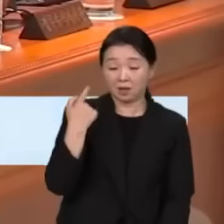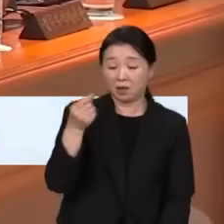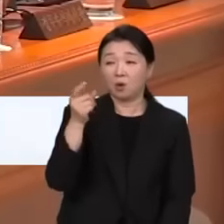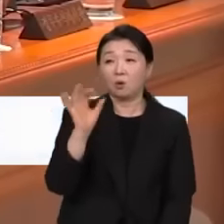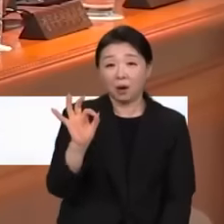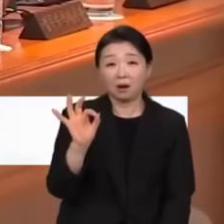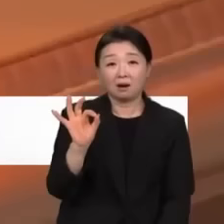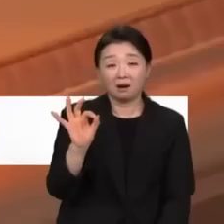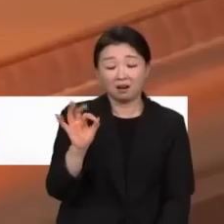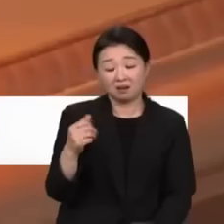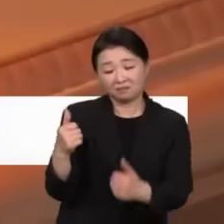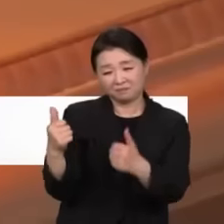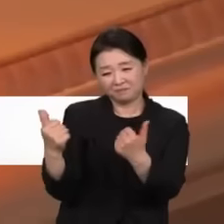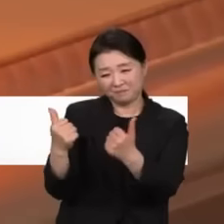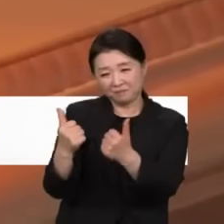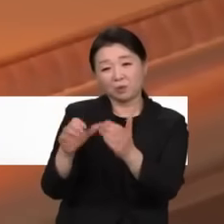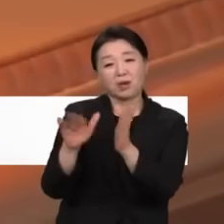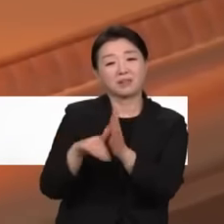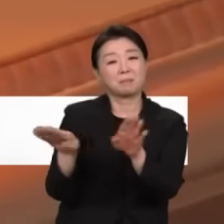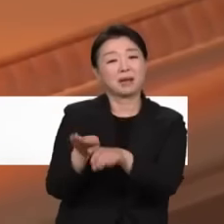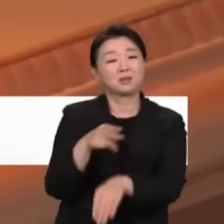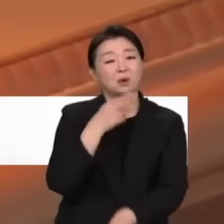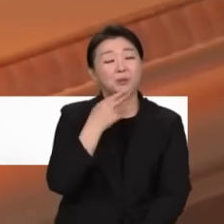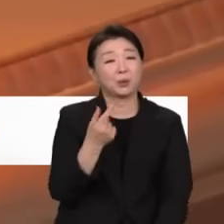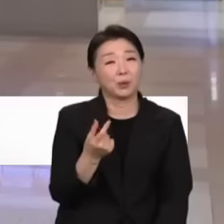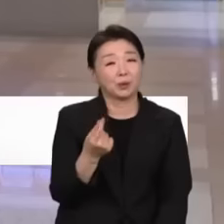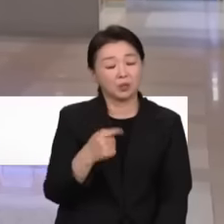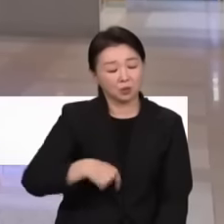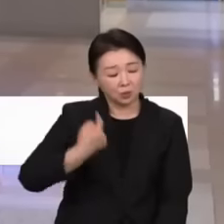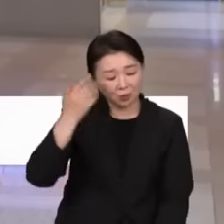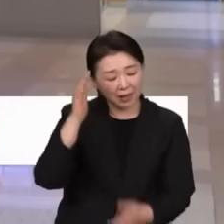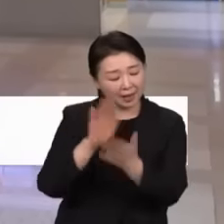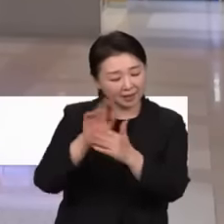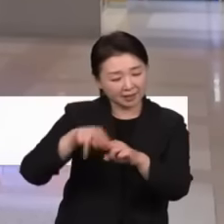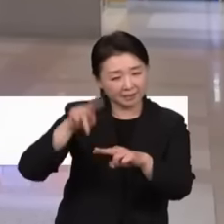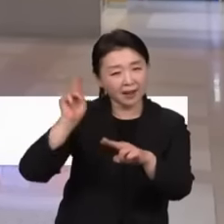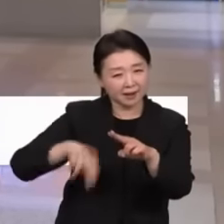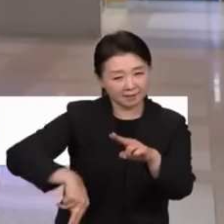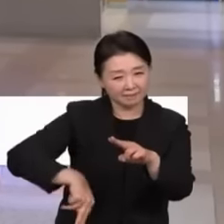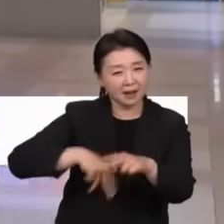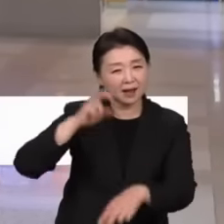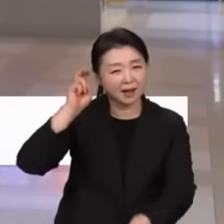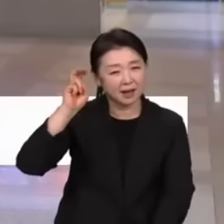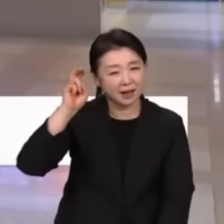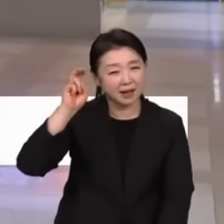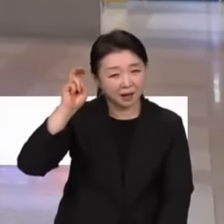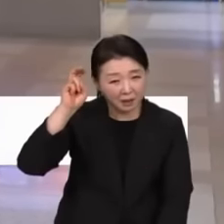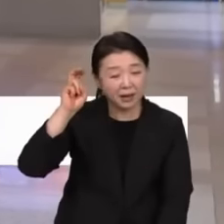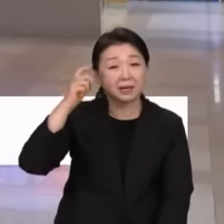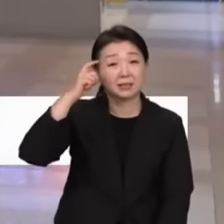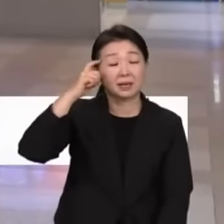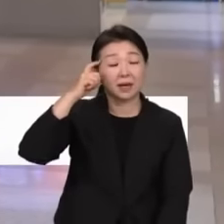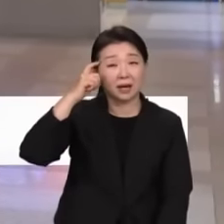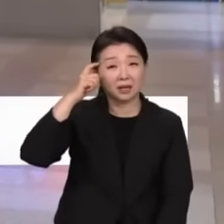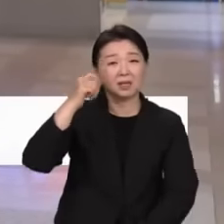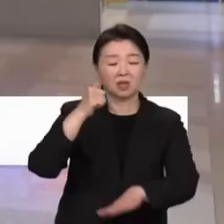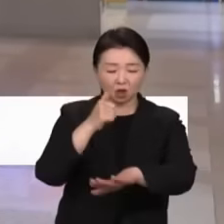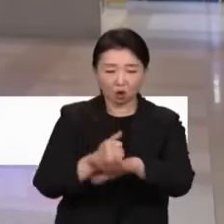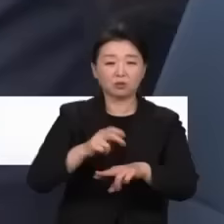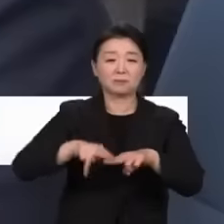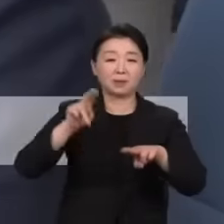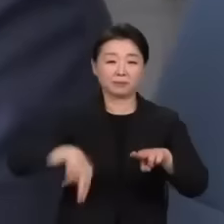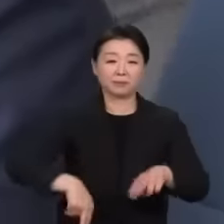수석이 국무회의에 불참하면서 황 수석이 자진 사퇴할 것이란 관측이 나오기 시작했고 하루 만에 결론이 난